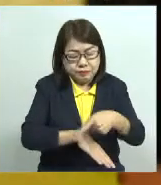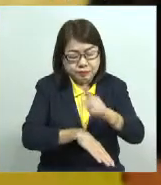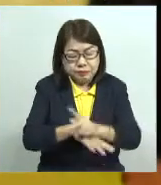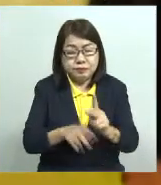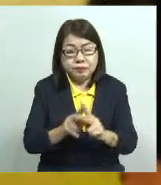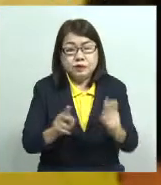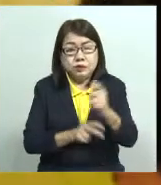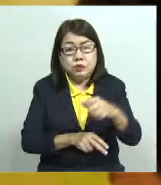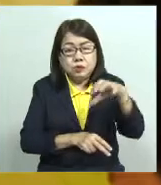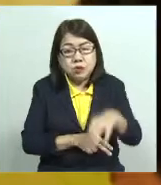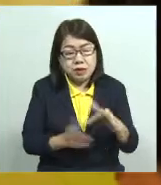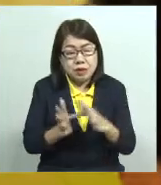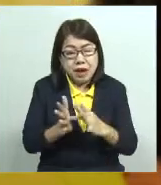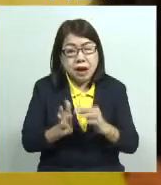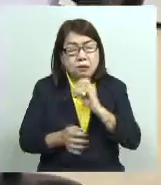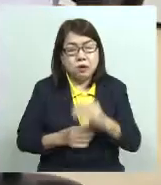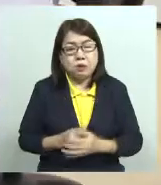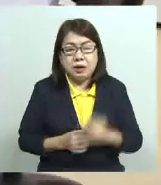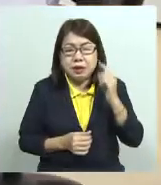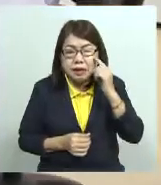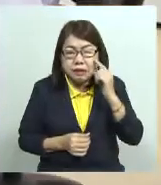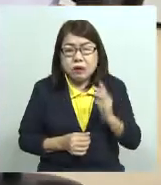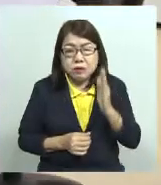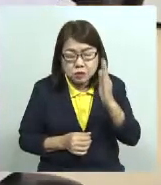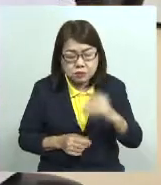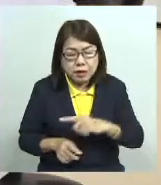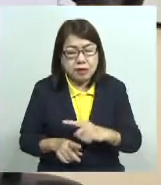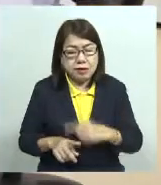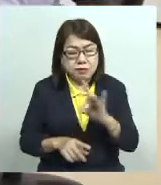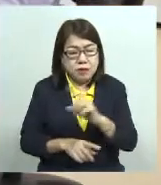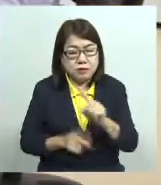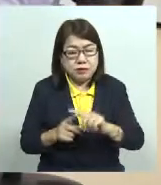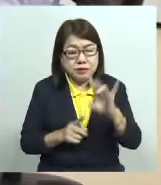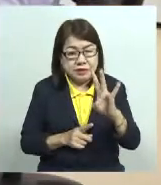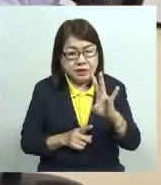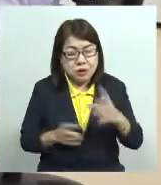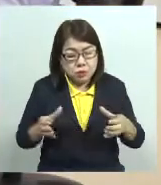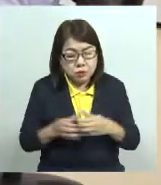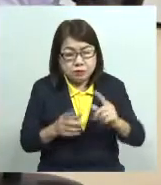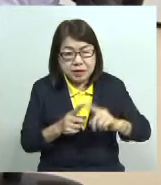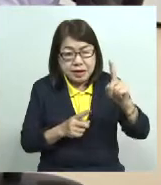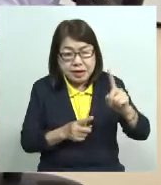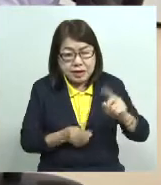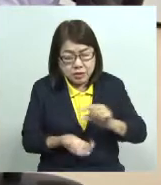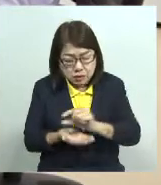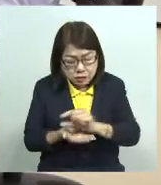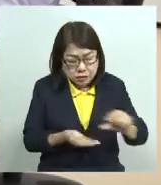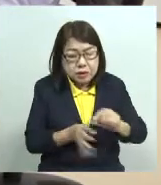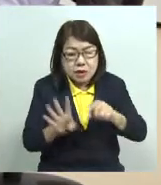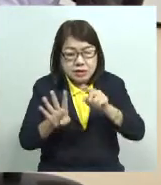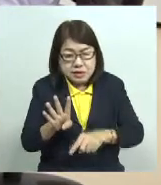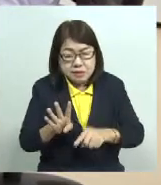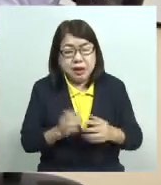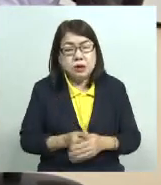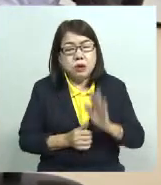เภสัชกรรมก็บอกนะครับว่าคาดว่าในวันที่7สิงหาคมจะได้น้ำมันกัญชาล็อตแรกมาใช้ประมาณ 4,000 ขวดโดยก